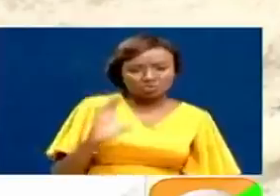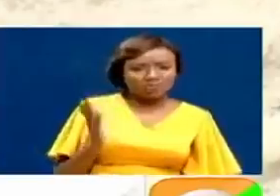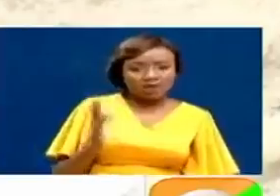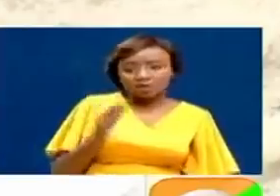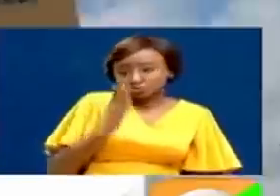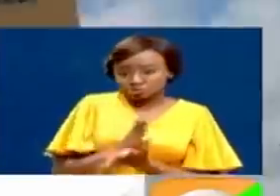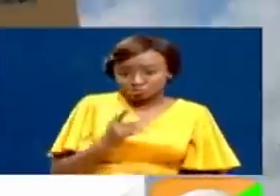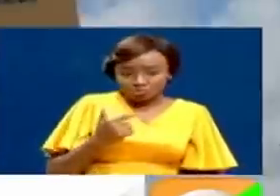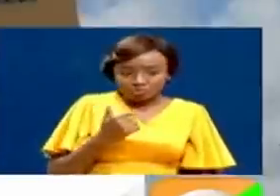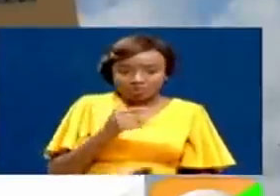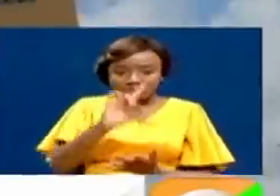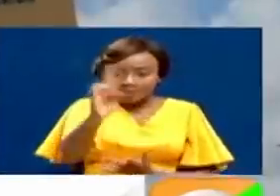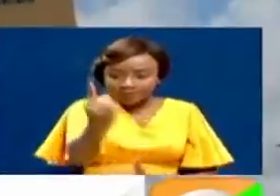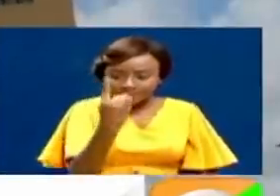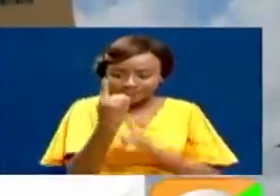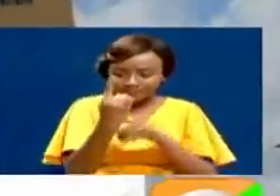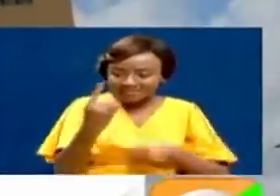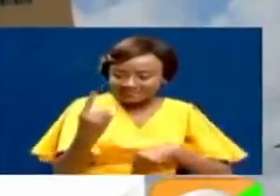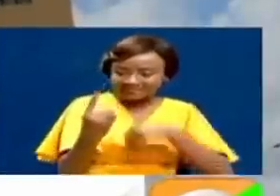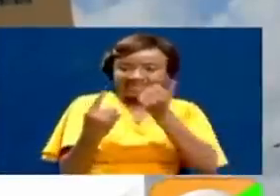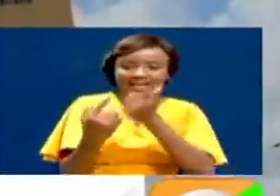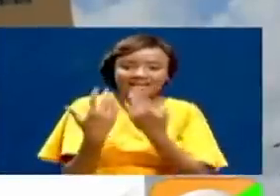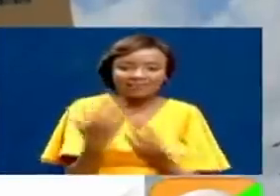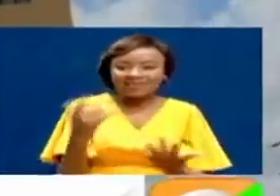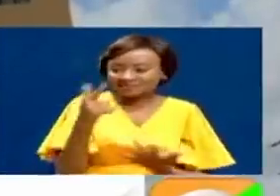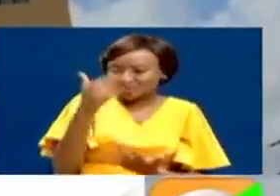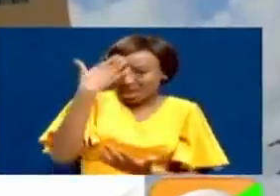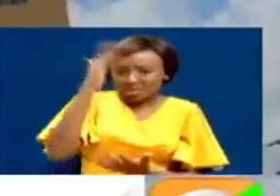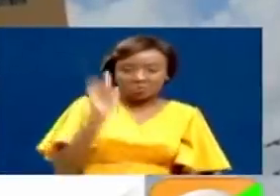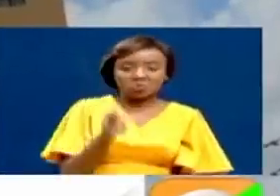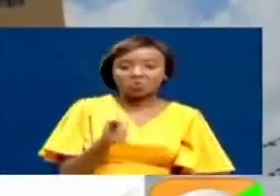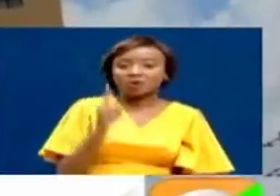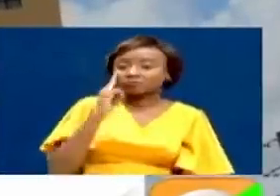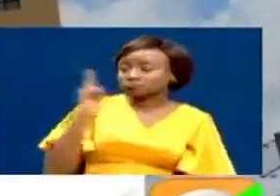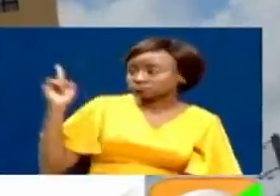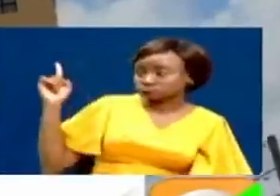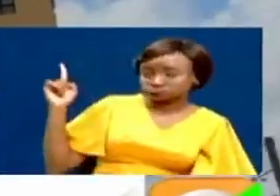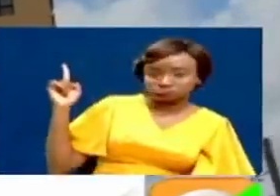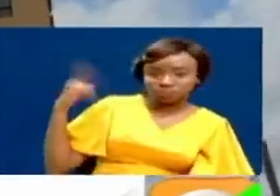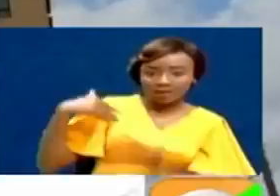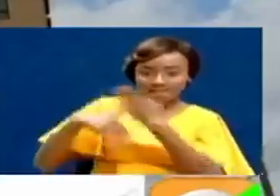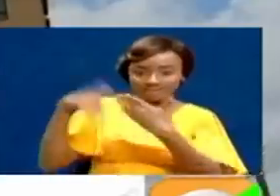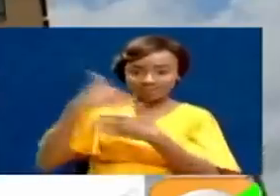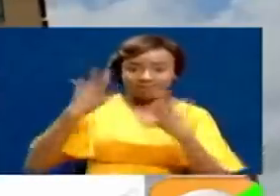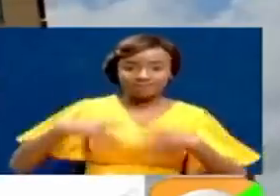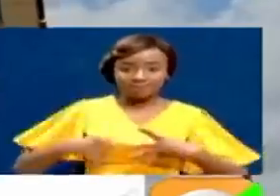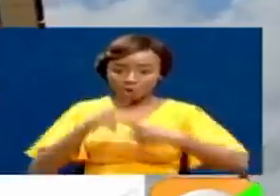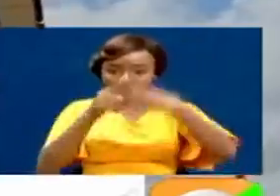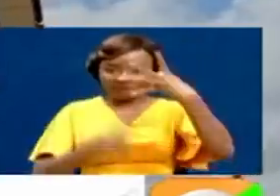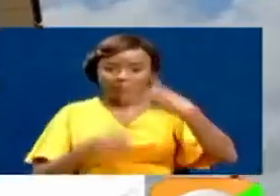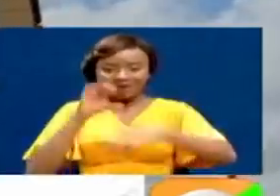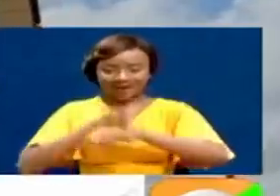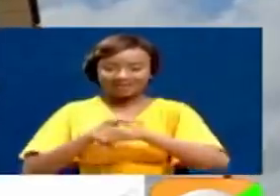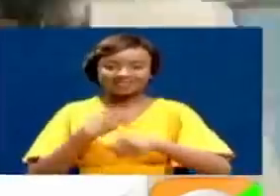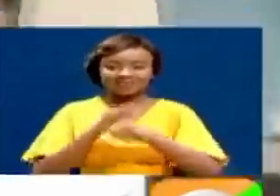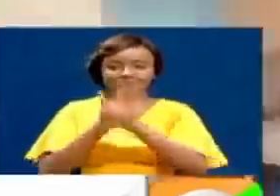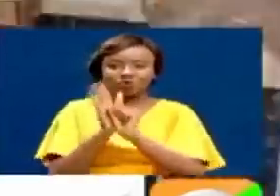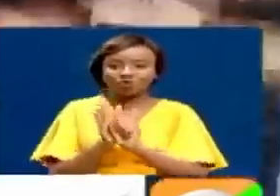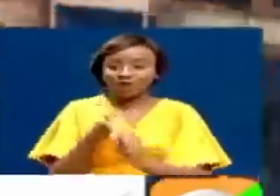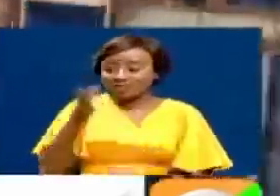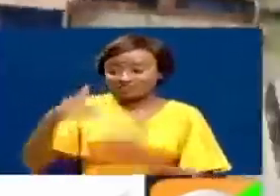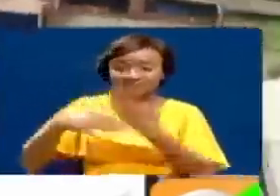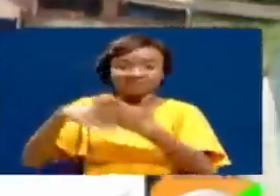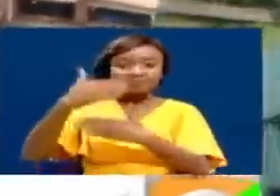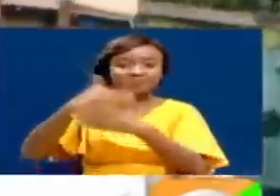mwenyewe ujui mwenye unauzia. Beatrice anazungumzia wakazi wanne wa jengo la Jeld waliopatikana kuwa na virusi vya corona. Jengo hili